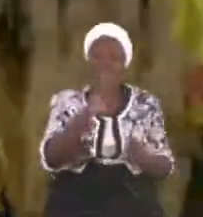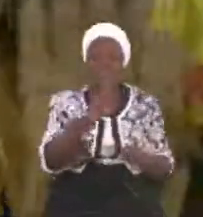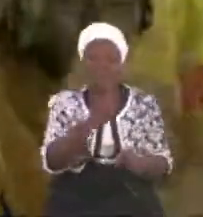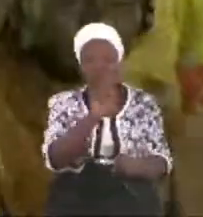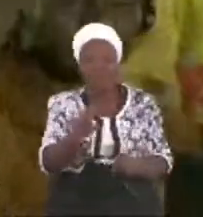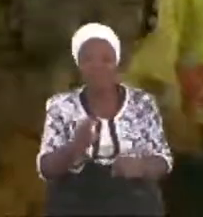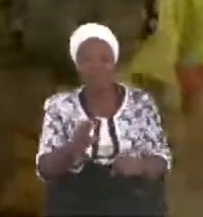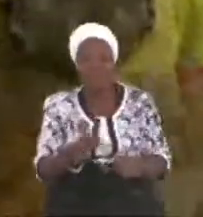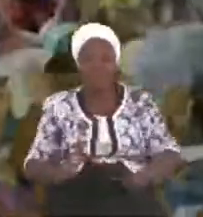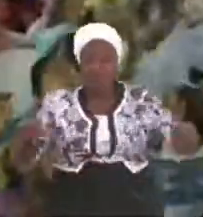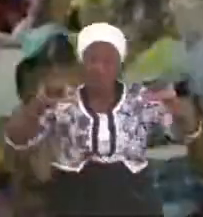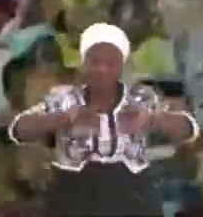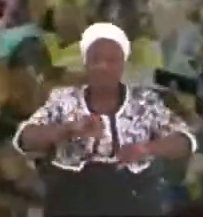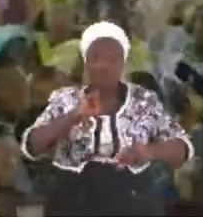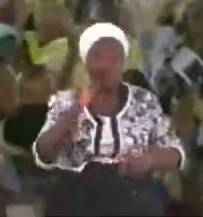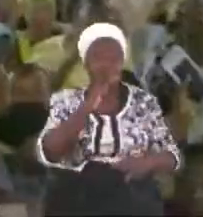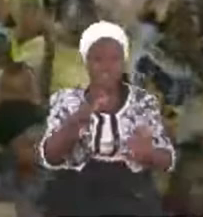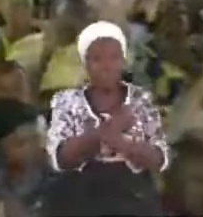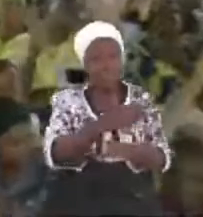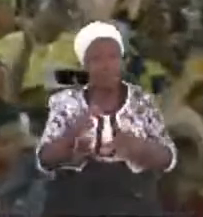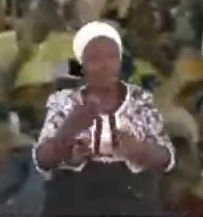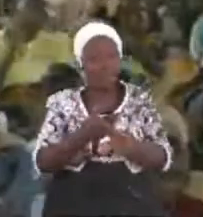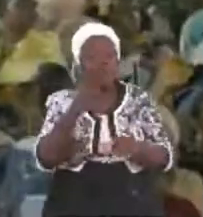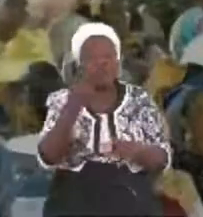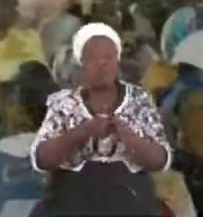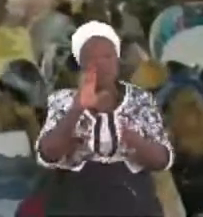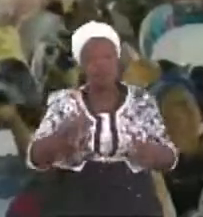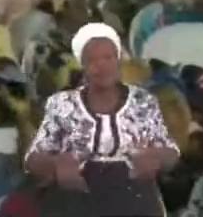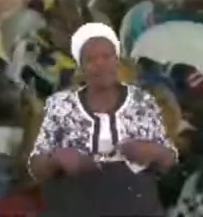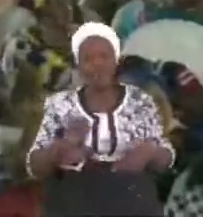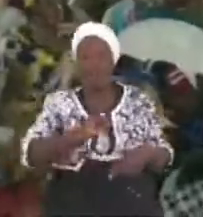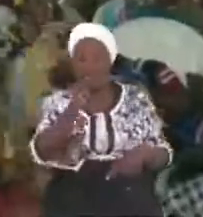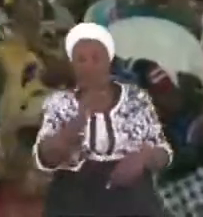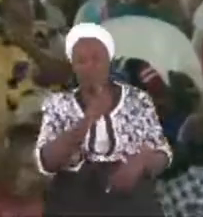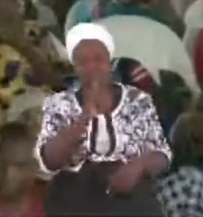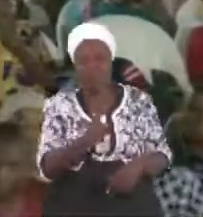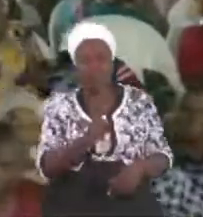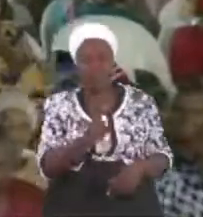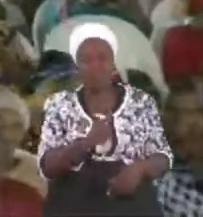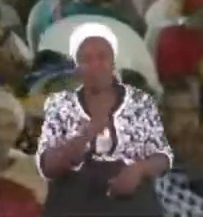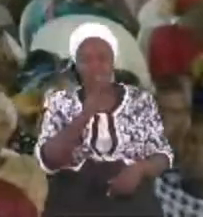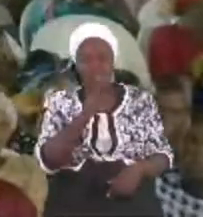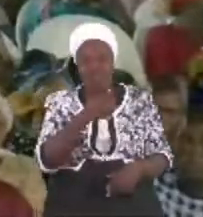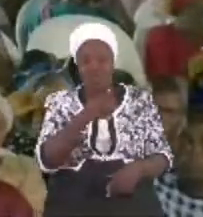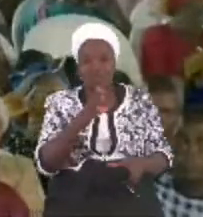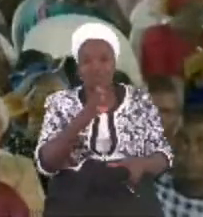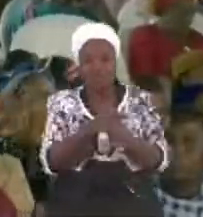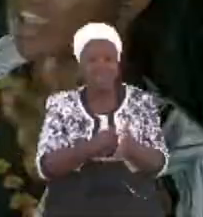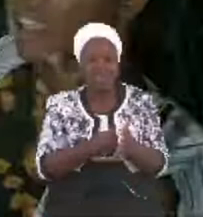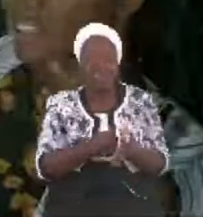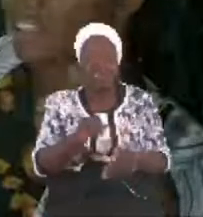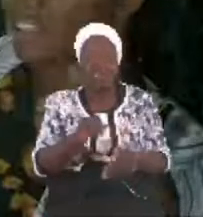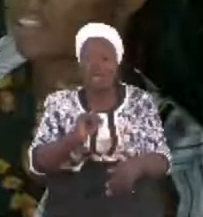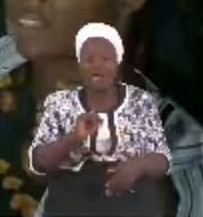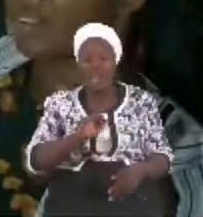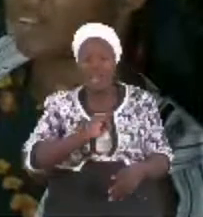La condamnation sera ôtée de ta vie. Je suis sûr que tu es prêt. Le ciel est prêt. Je suis sûr que toi, tu es